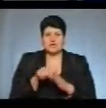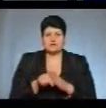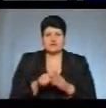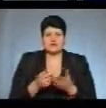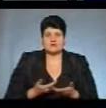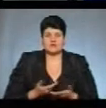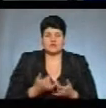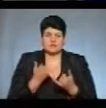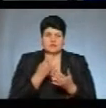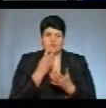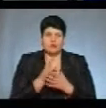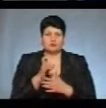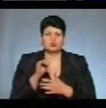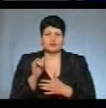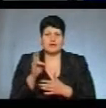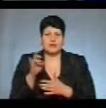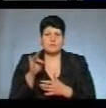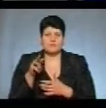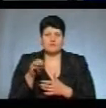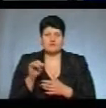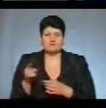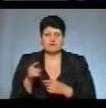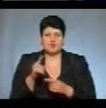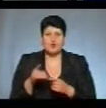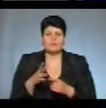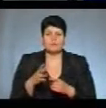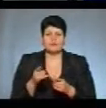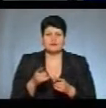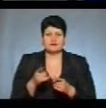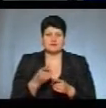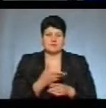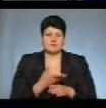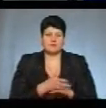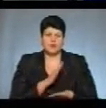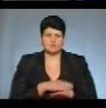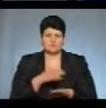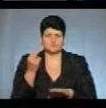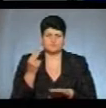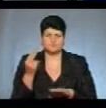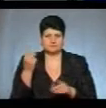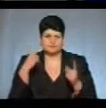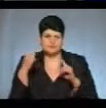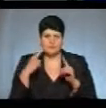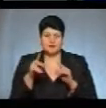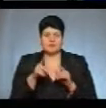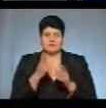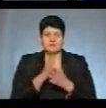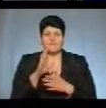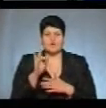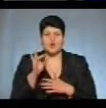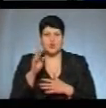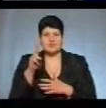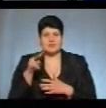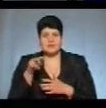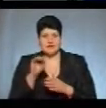репрезентують в арт-галереї «Бункермус» у Тернополі на виставці об'єкти польського митця Міхала Петшика. На колажі зображений Вроцлав, також в